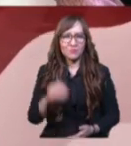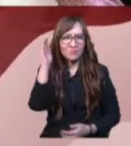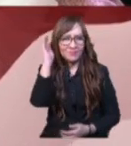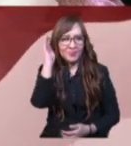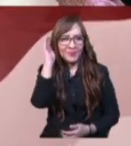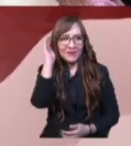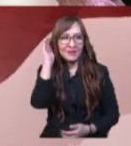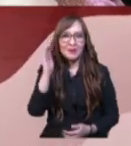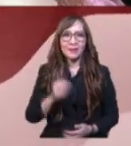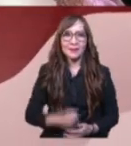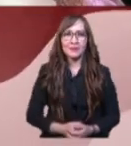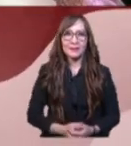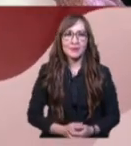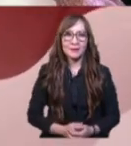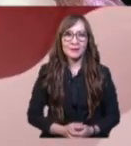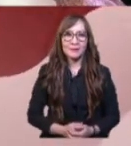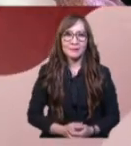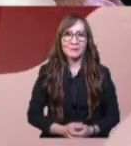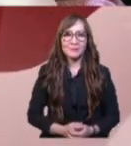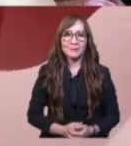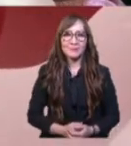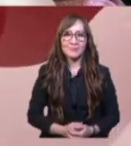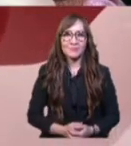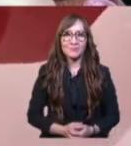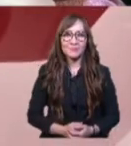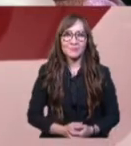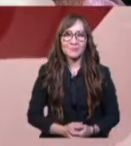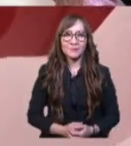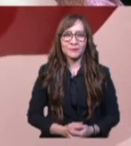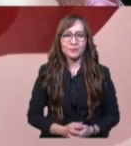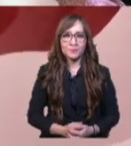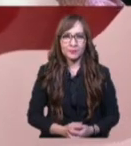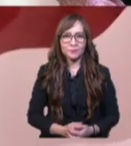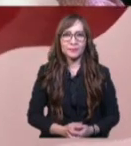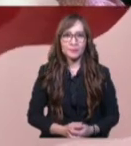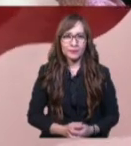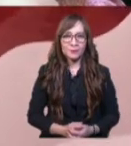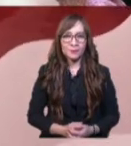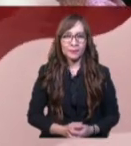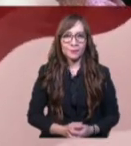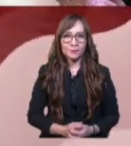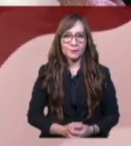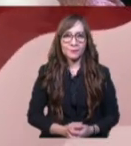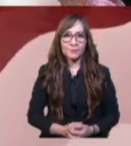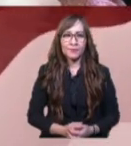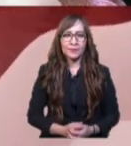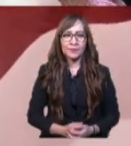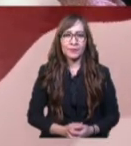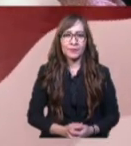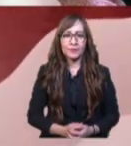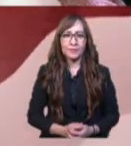Mohon maaf sebelumnya untuk Mas Andanu, audionya boleh dibuka dulu. Sepertinya termute. Oke, okay, ya, baik. Sorry. Udah, kembali lagi. Silakan.